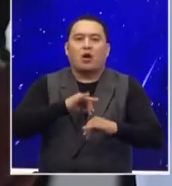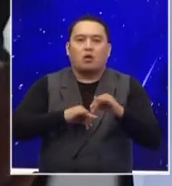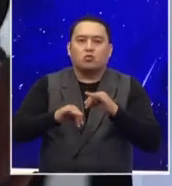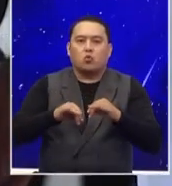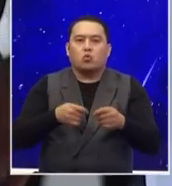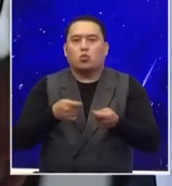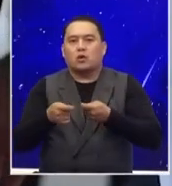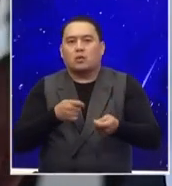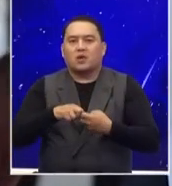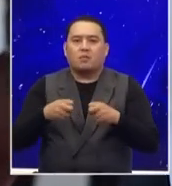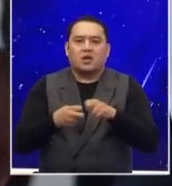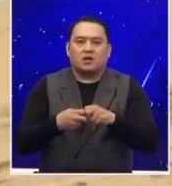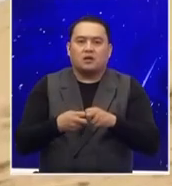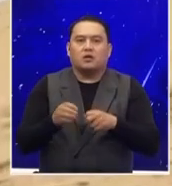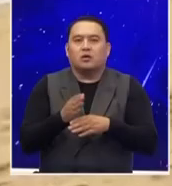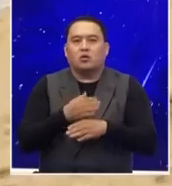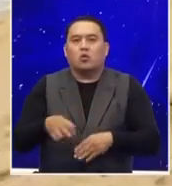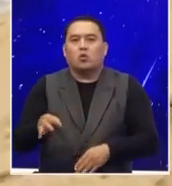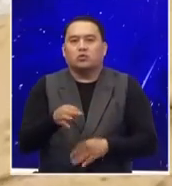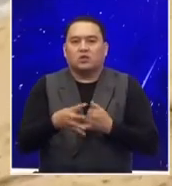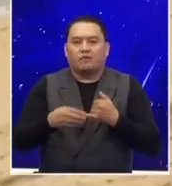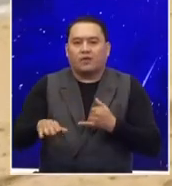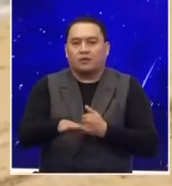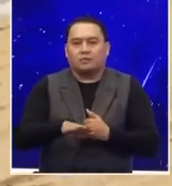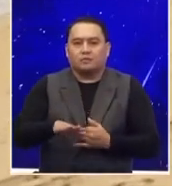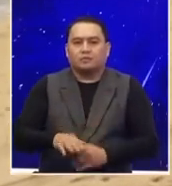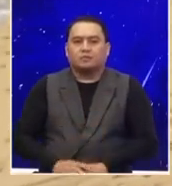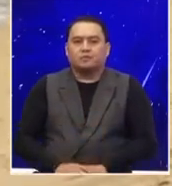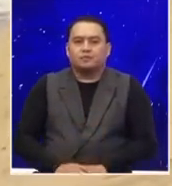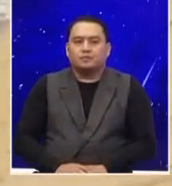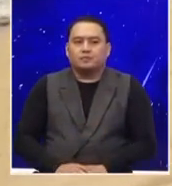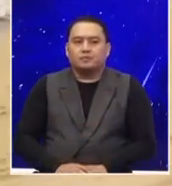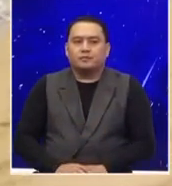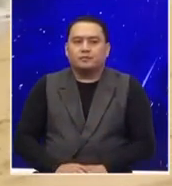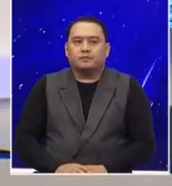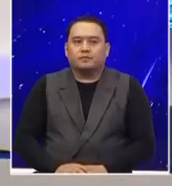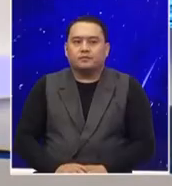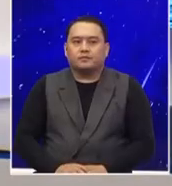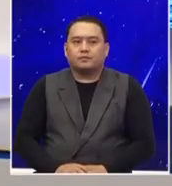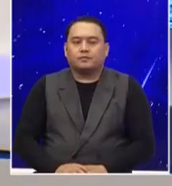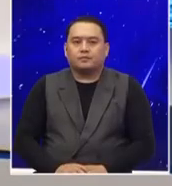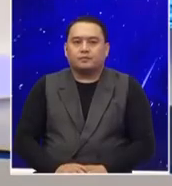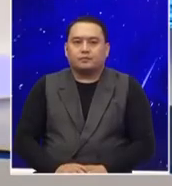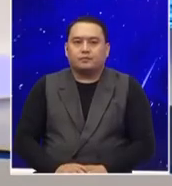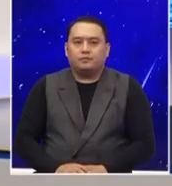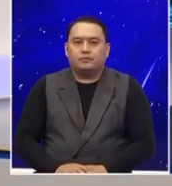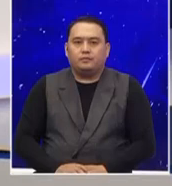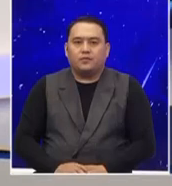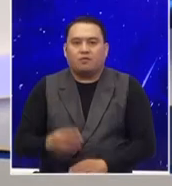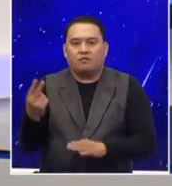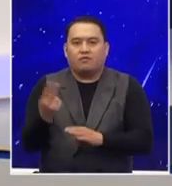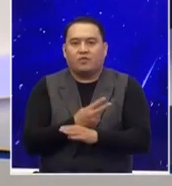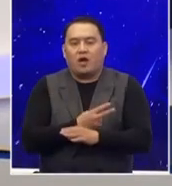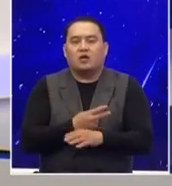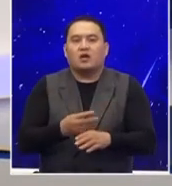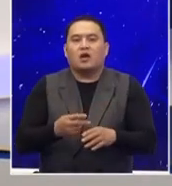по урегулированию проблемы разделенного острова. Вторая волна